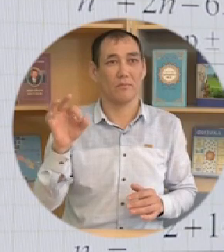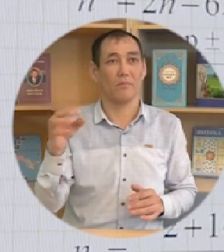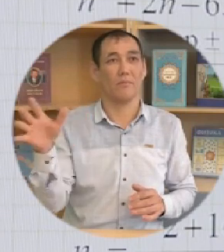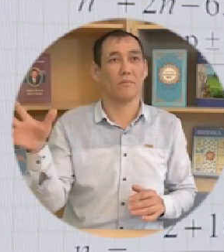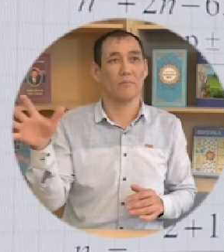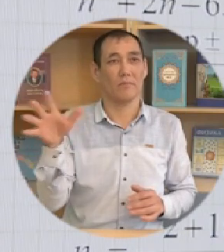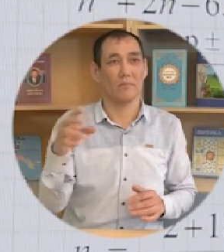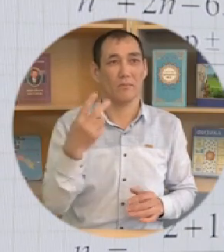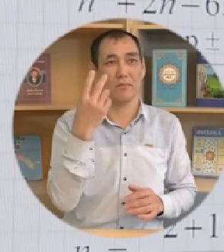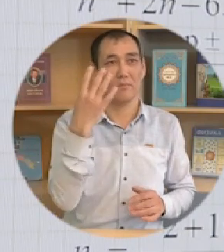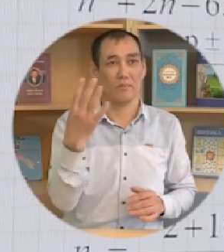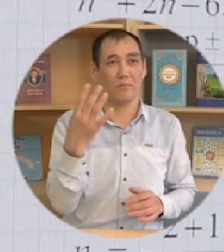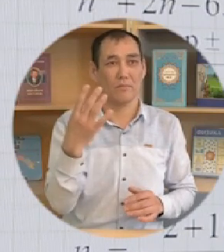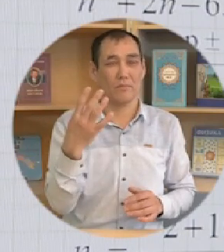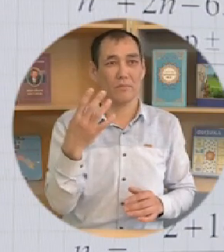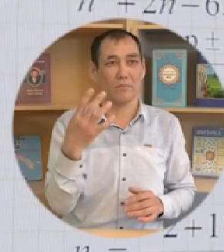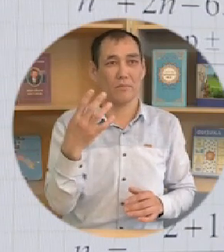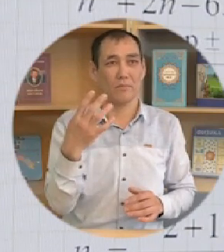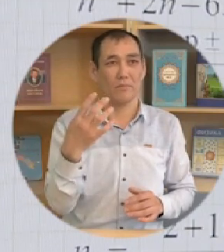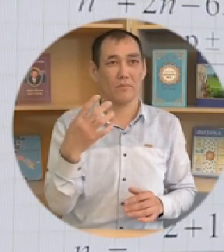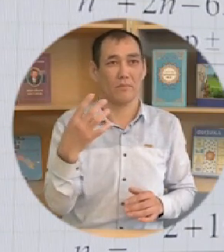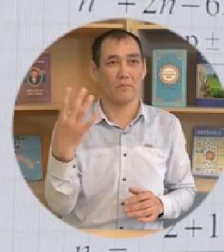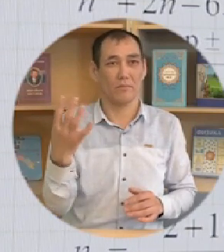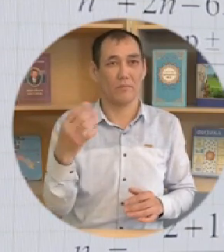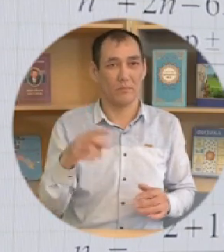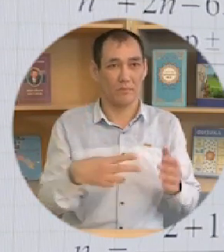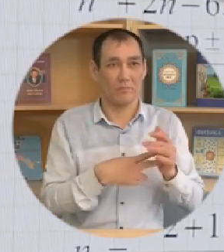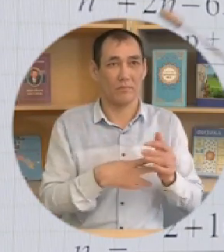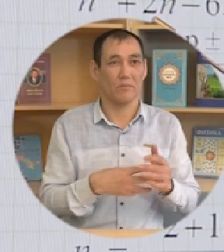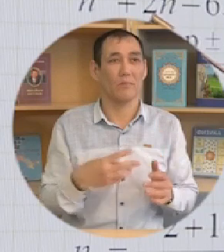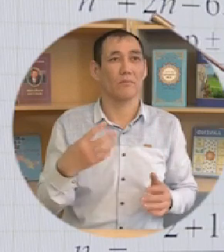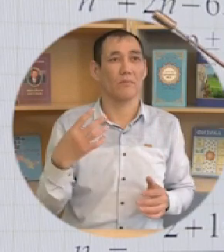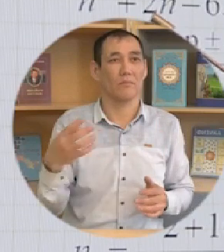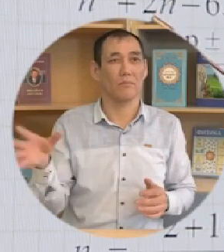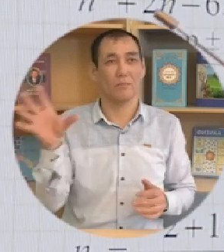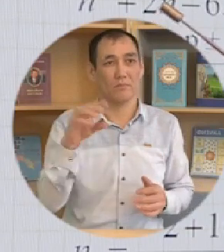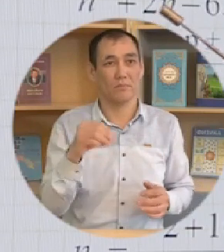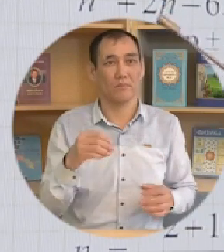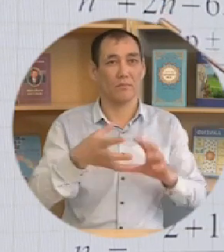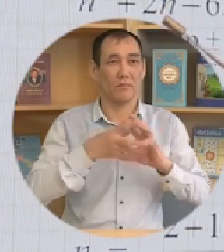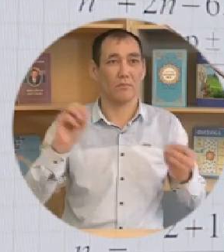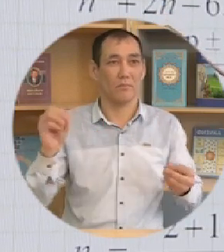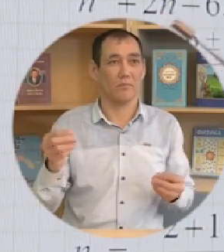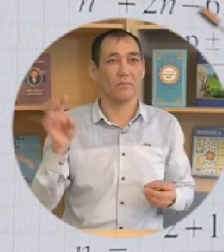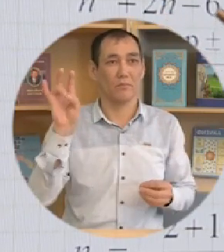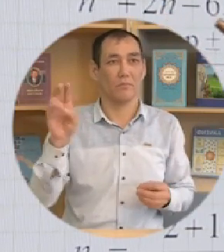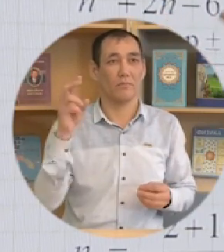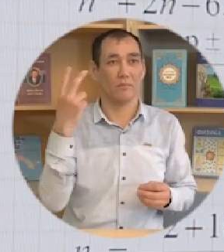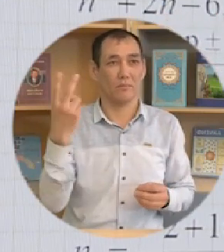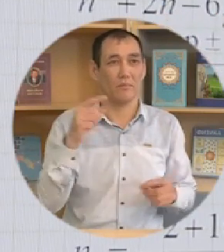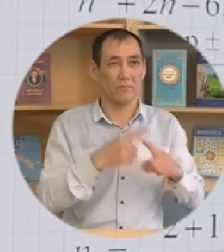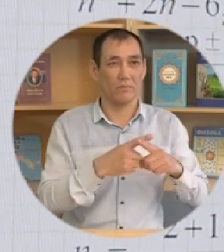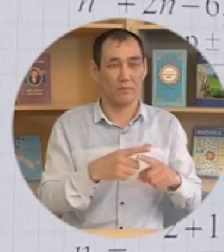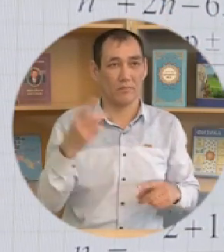Бұнда 4-ке теңлемемізді 4-ке бөліп, біздерде нәтиже n квадрат